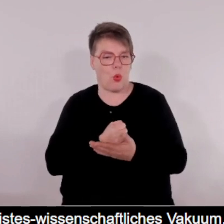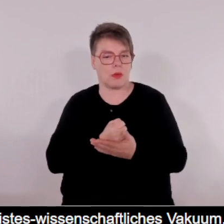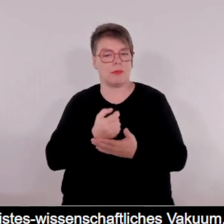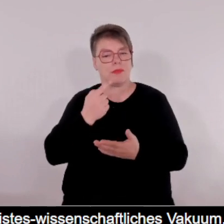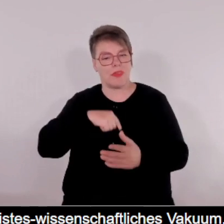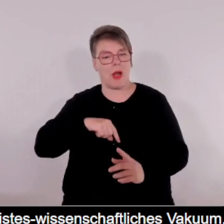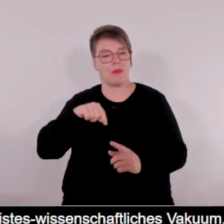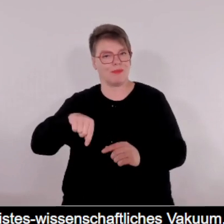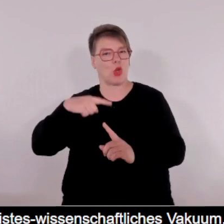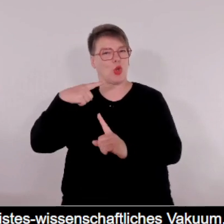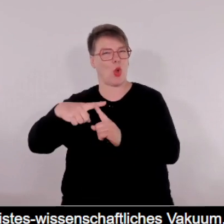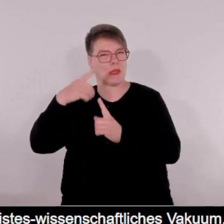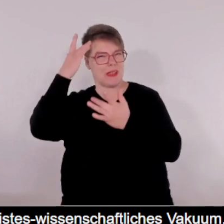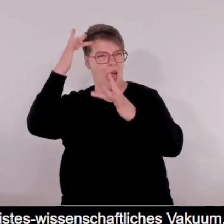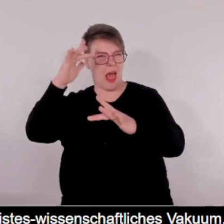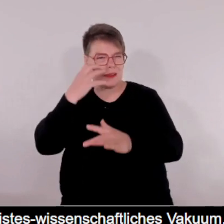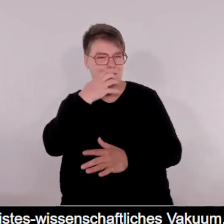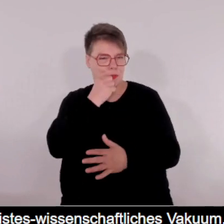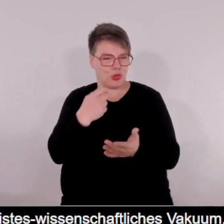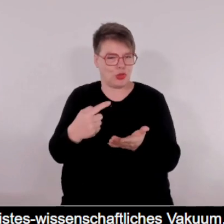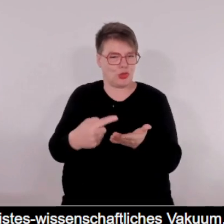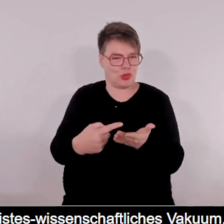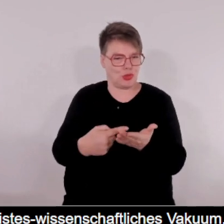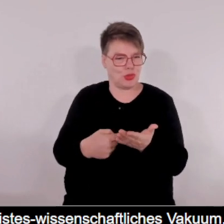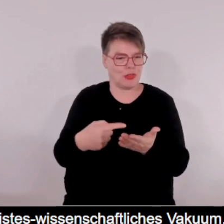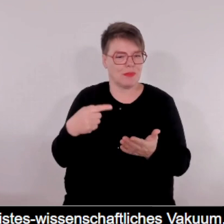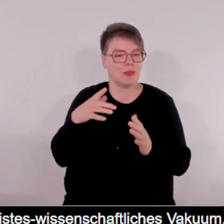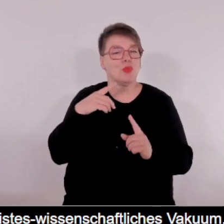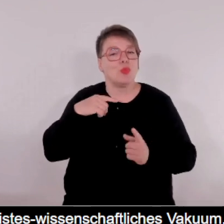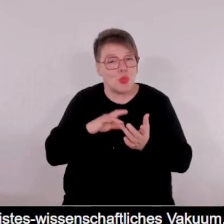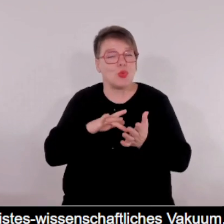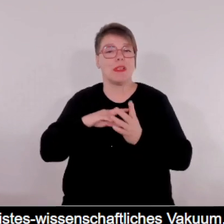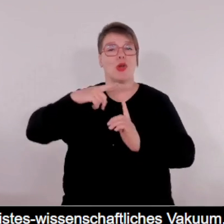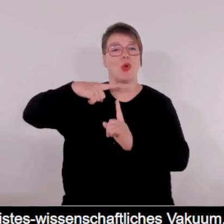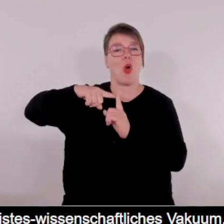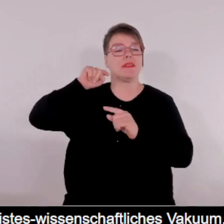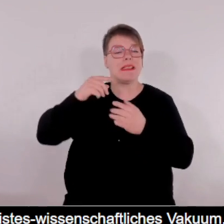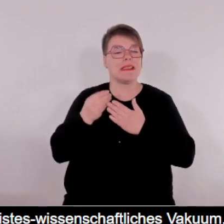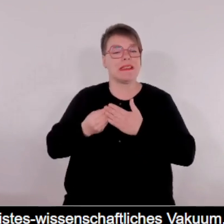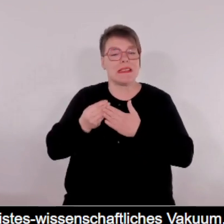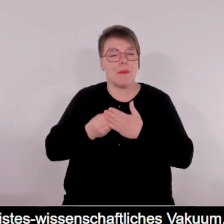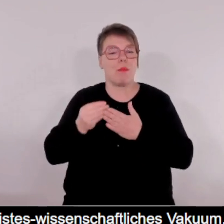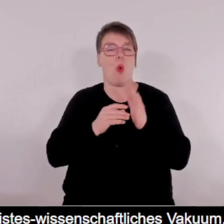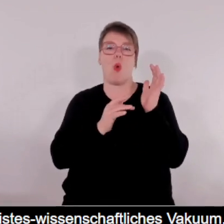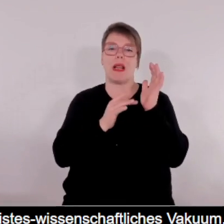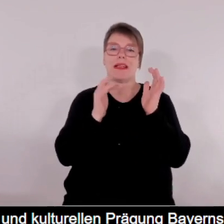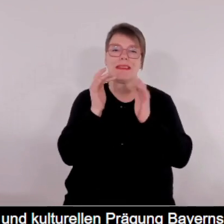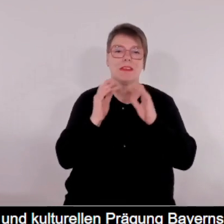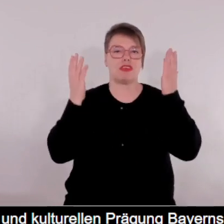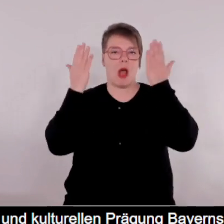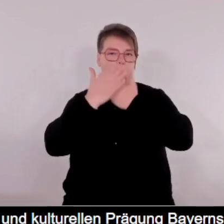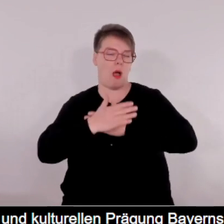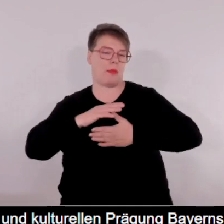das Bundesverwaltungsgericht in seiner heutigen Entscheidung erfreulicherweise zugrunde gelegt. Der christlich